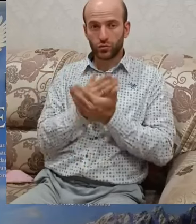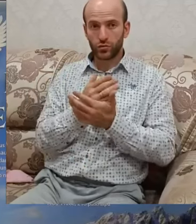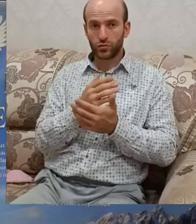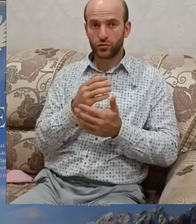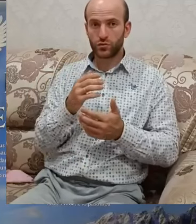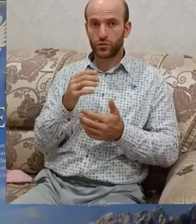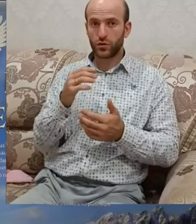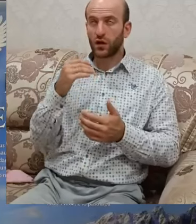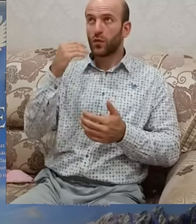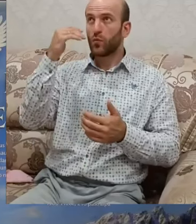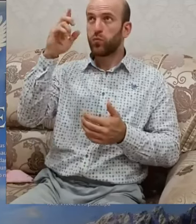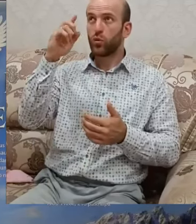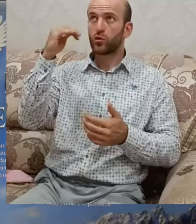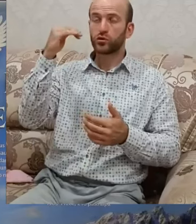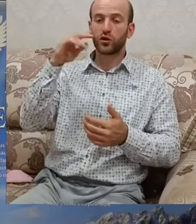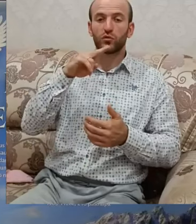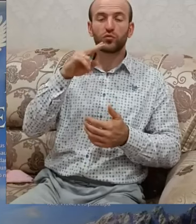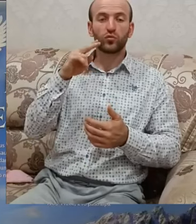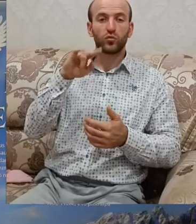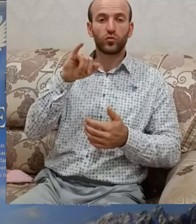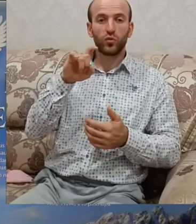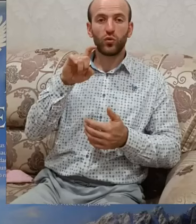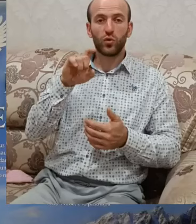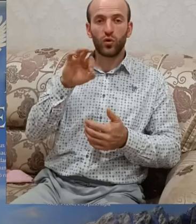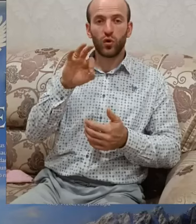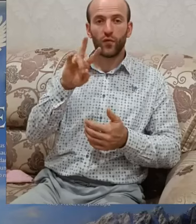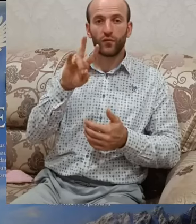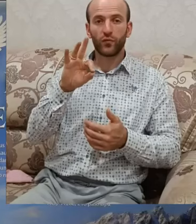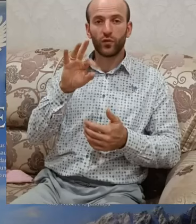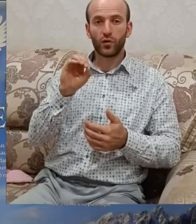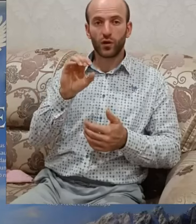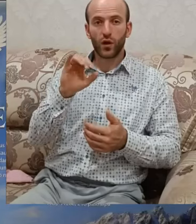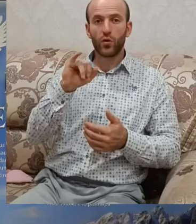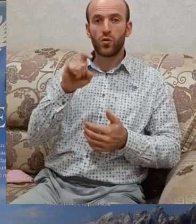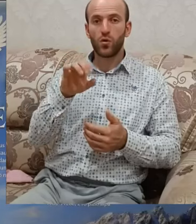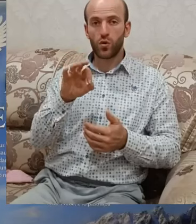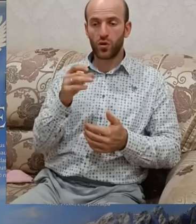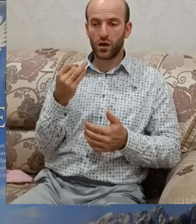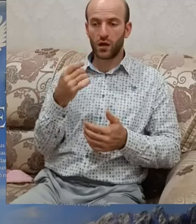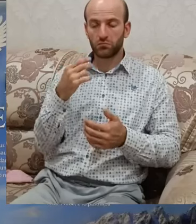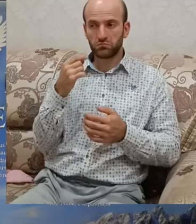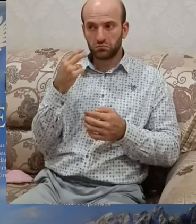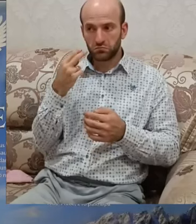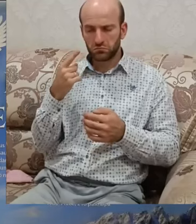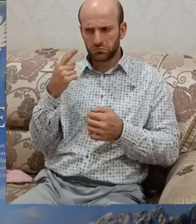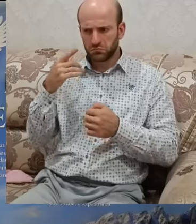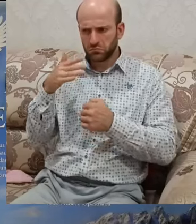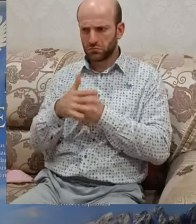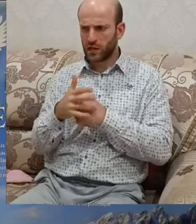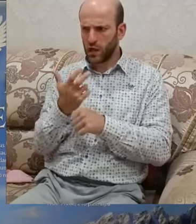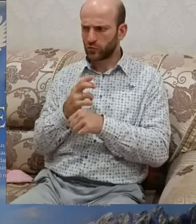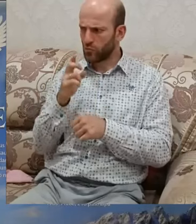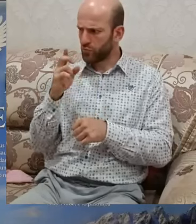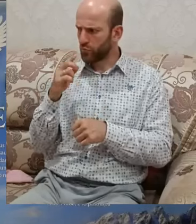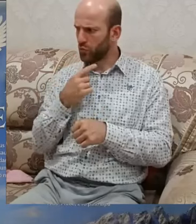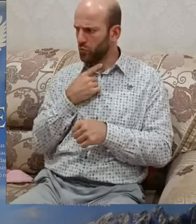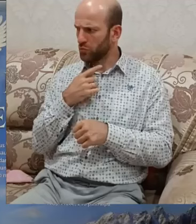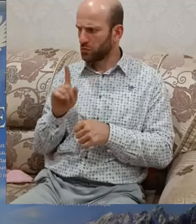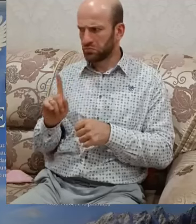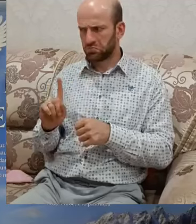Ir atskiria. И различает. Ar tai yra Dievo balsas? Является ли это Божьим голосом? Ar ne Dievo balsas? Или не Божьим